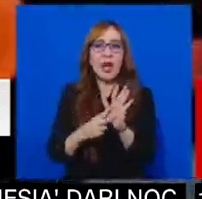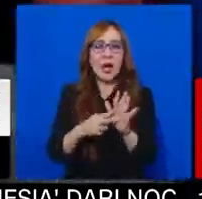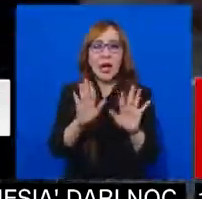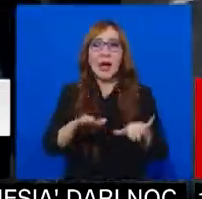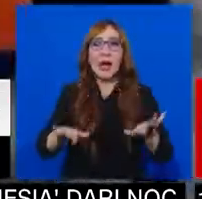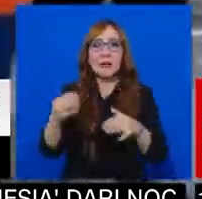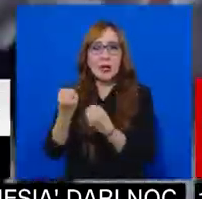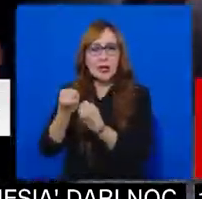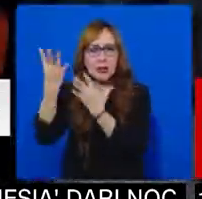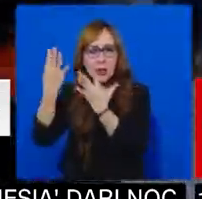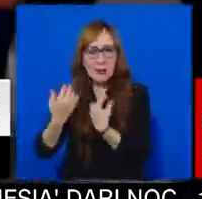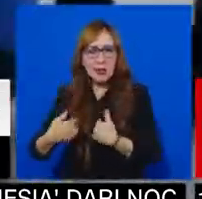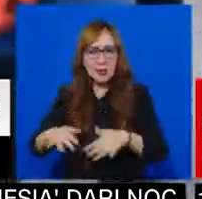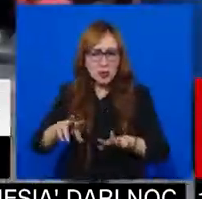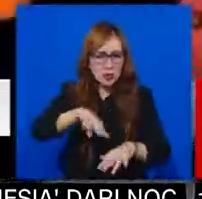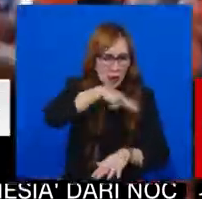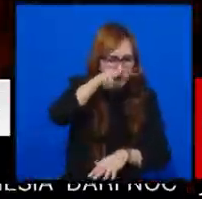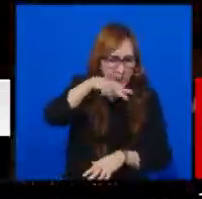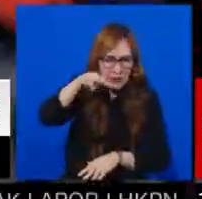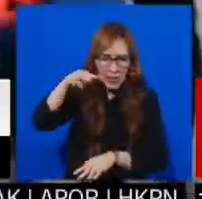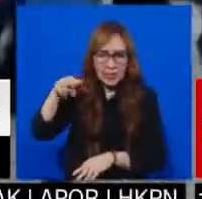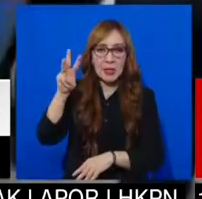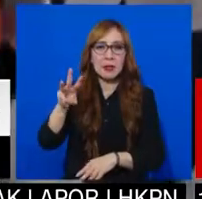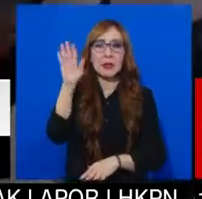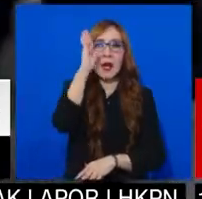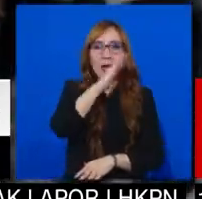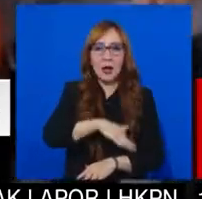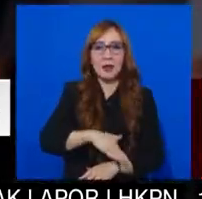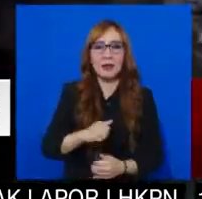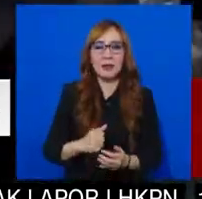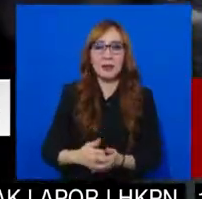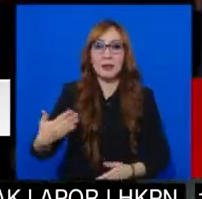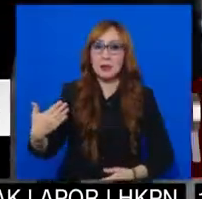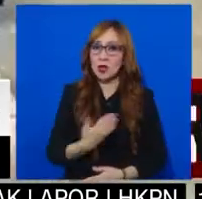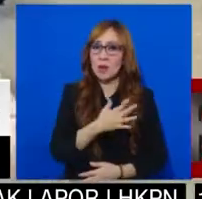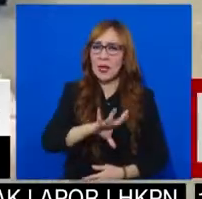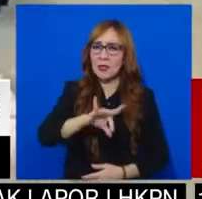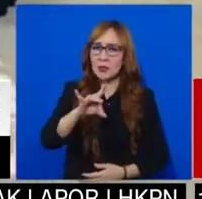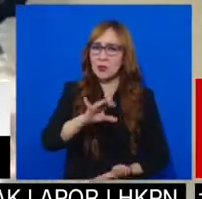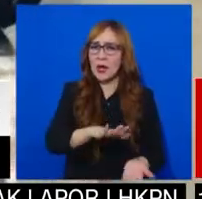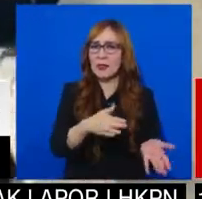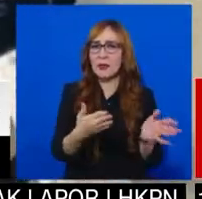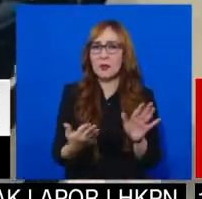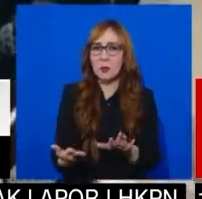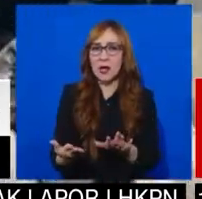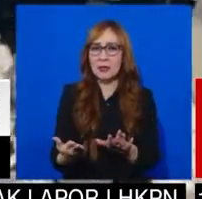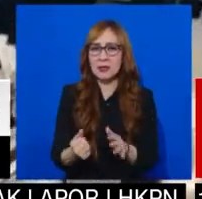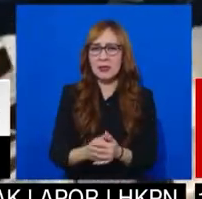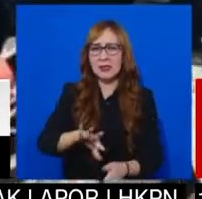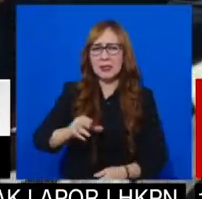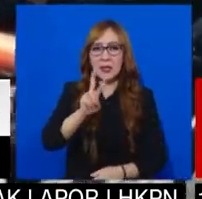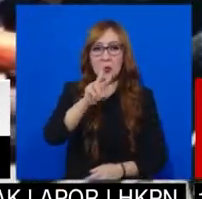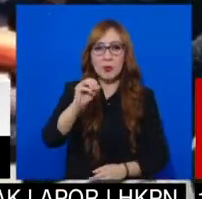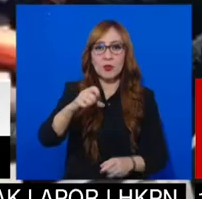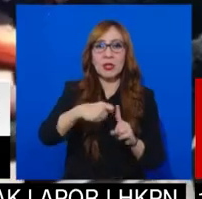Bashir, setelah penyisiran menggunakan perahu selama 3 hari. Korban ditemukan tewas di aliran Sungai Batang Toru sekitar 20